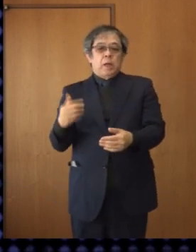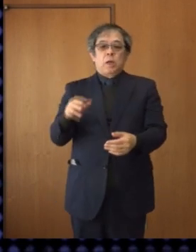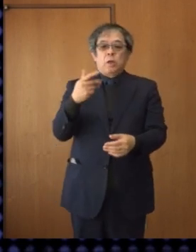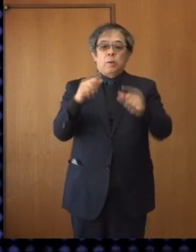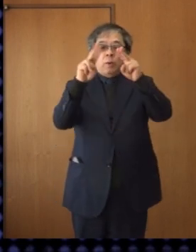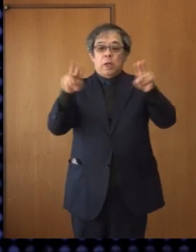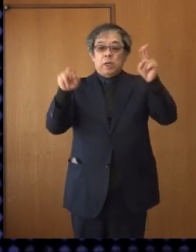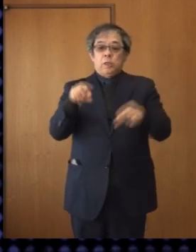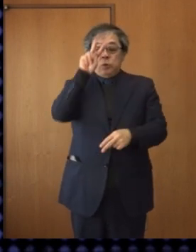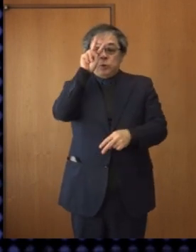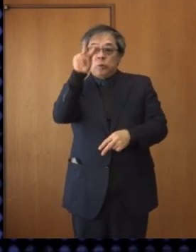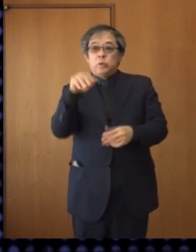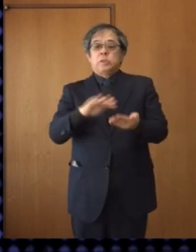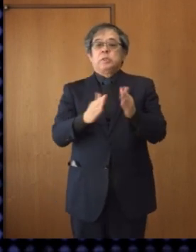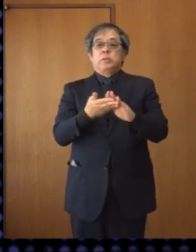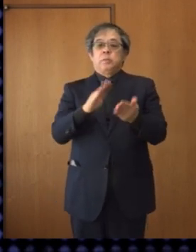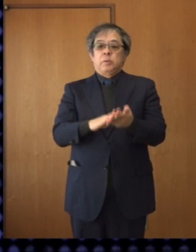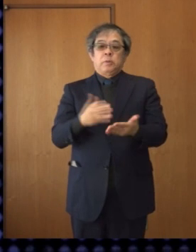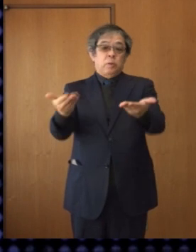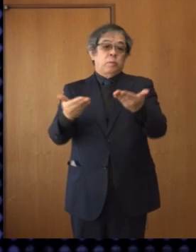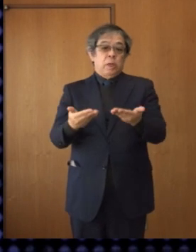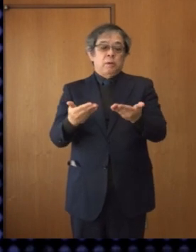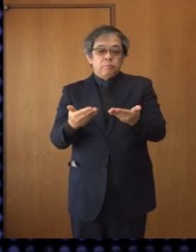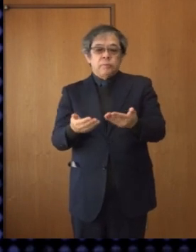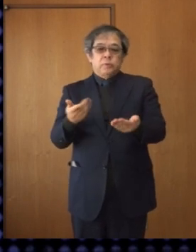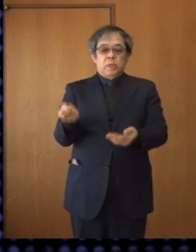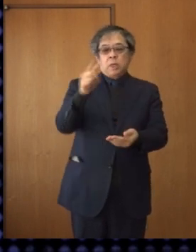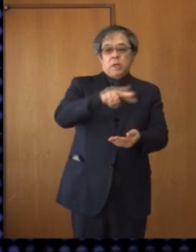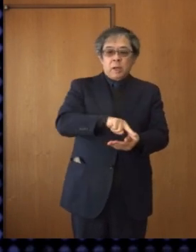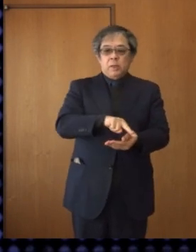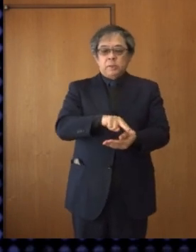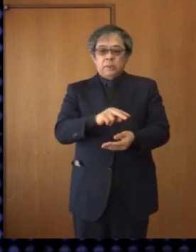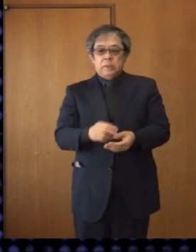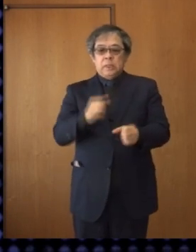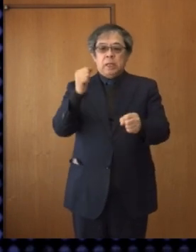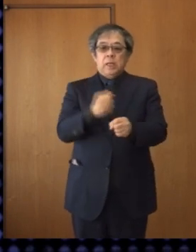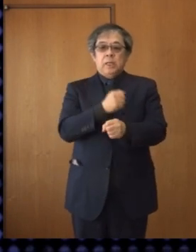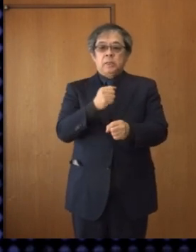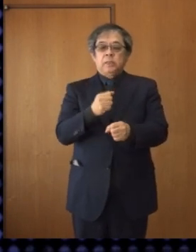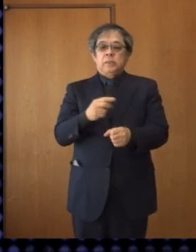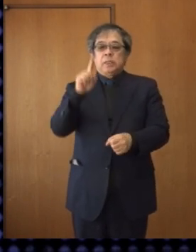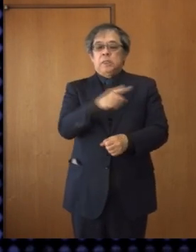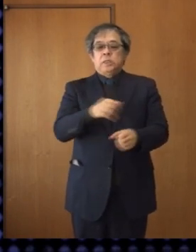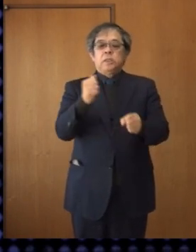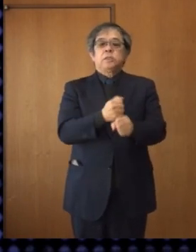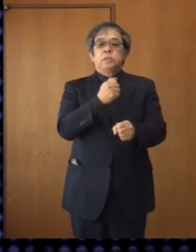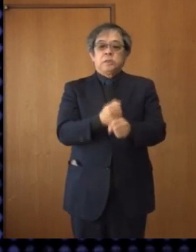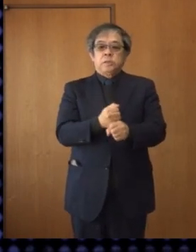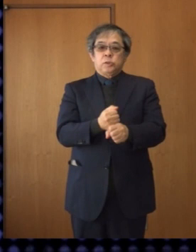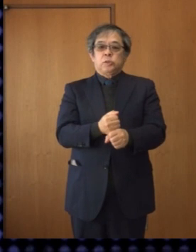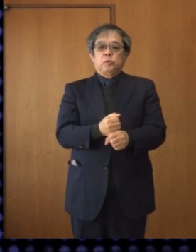から環境面などに配慮して人工構造物に衣装直しとなりました